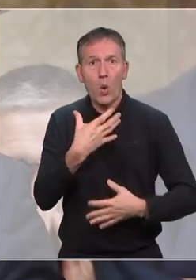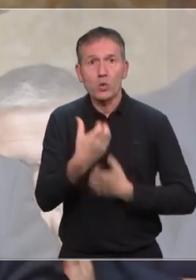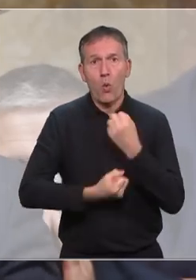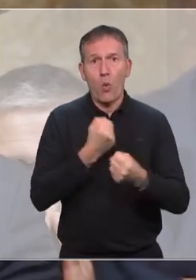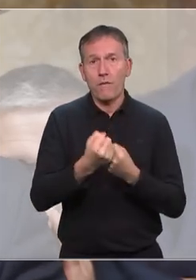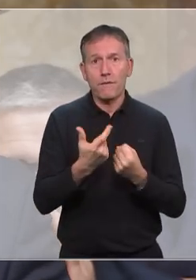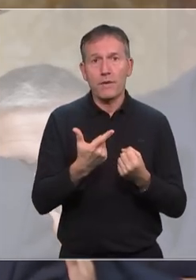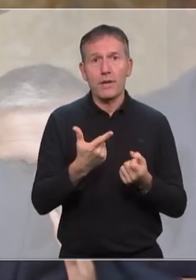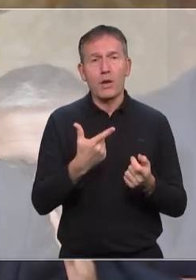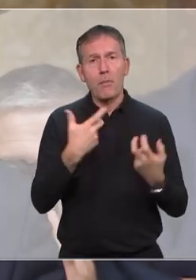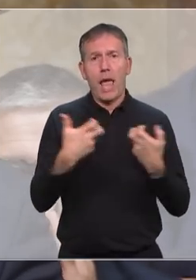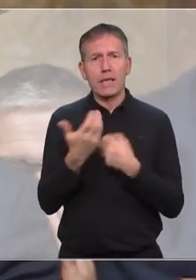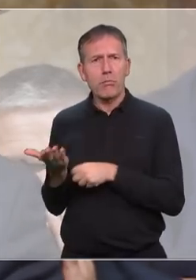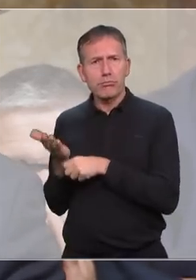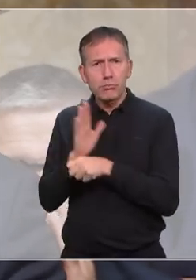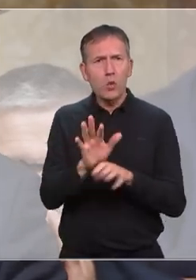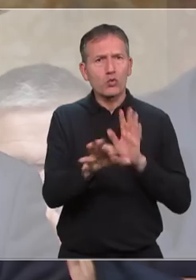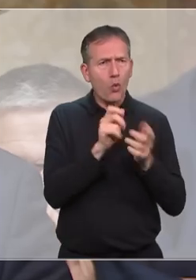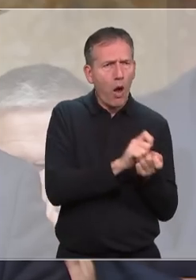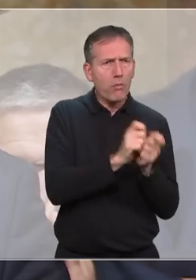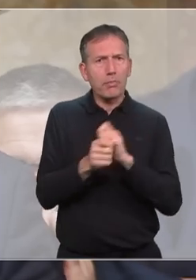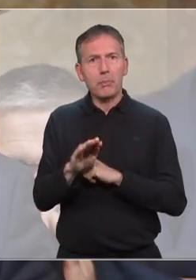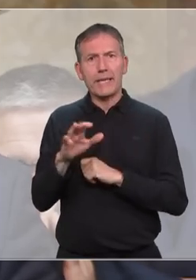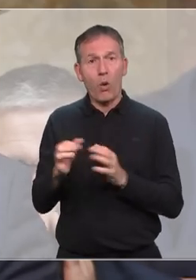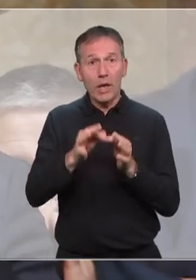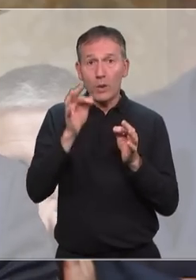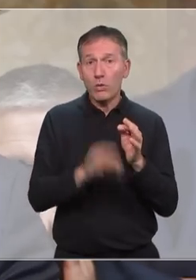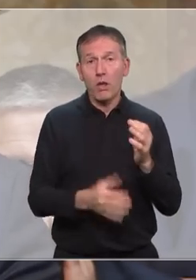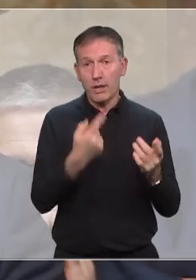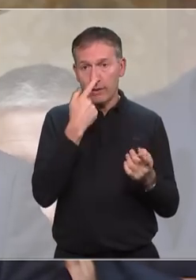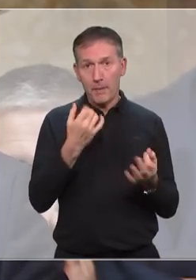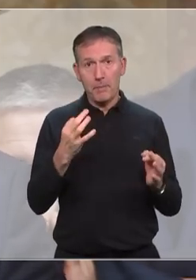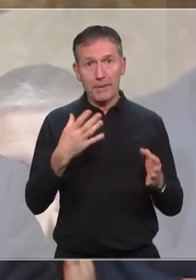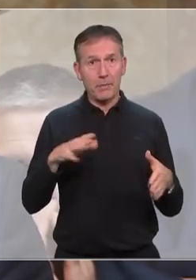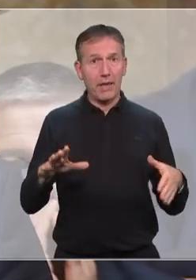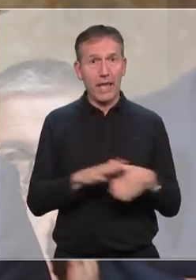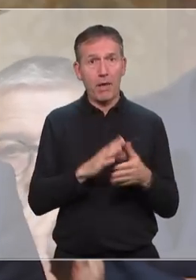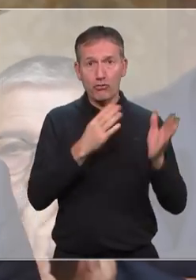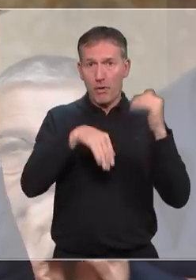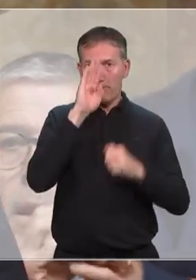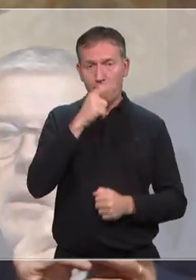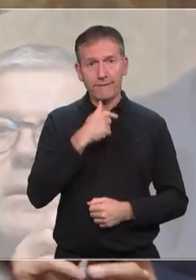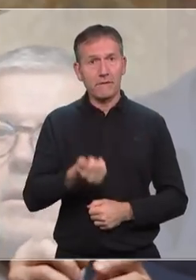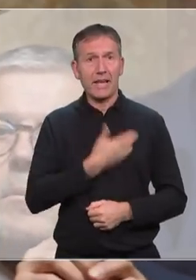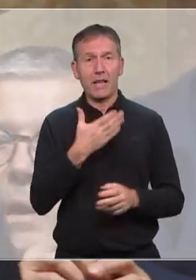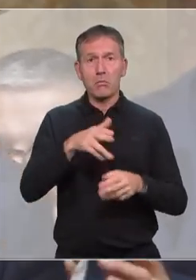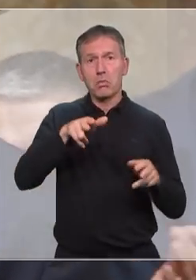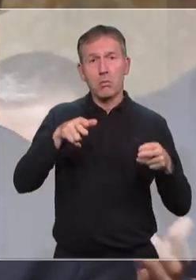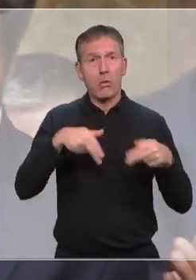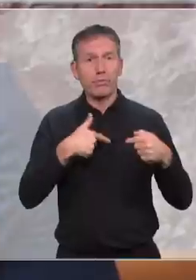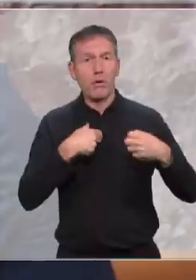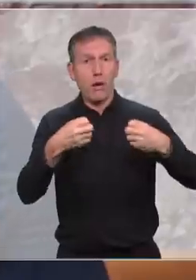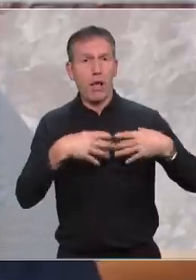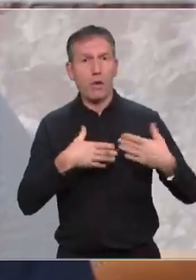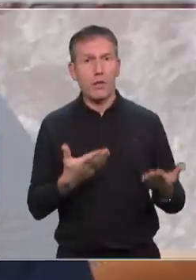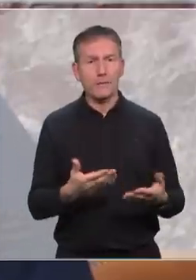qui ont été exemplaires dans le choix de la conversion et qui ont le sentiment, à ce stade, d'être abandonnés par le gouvernement ? Je vous remercie.